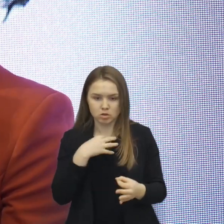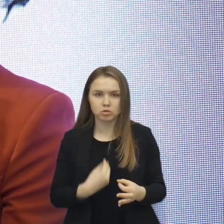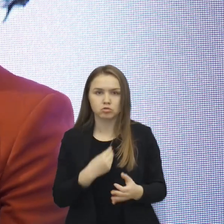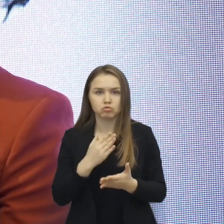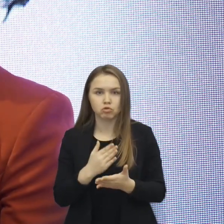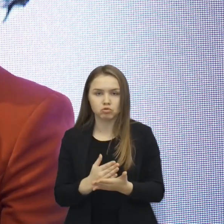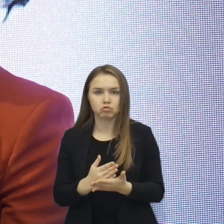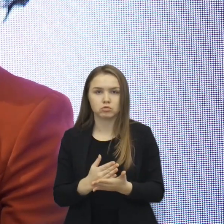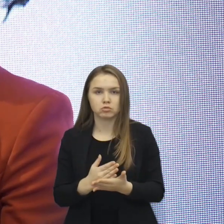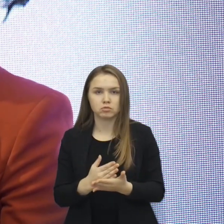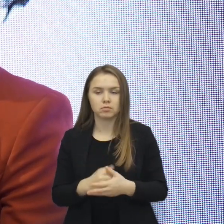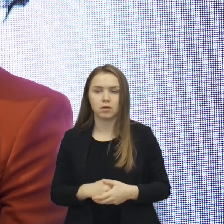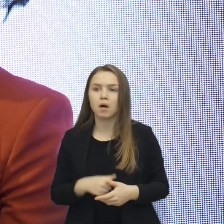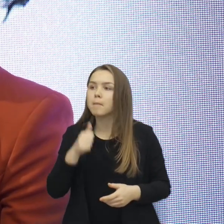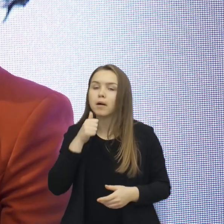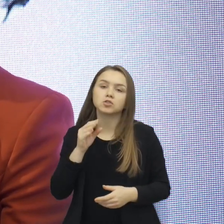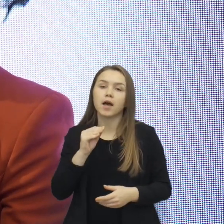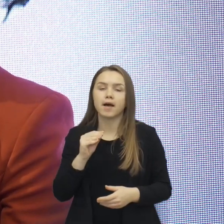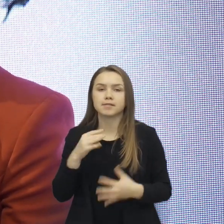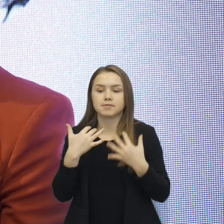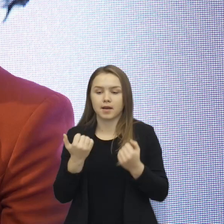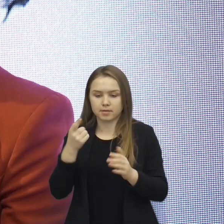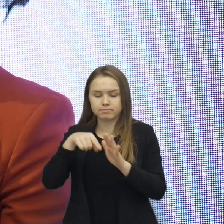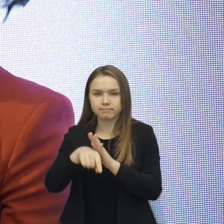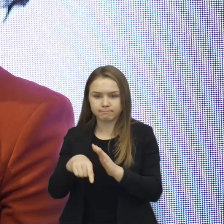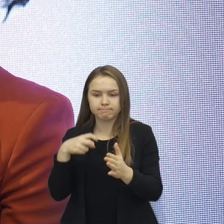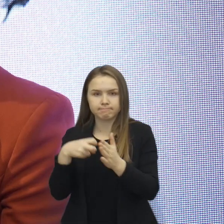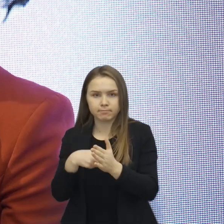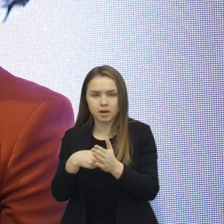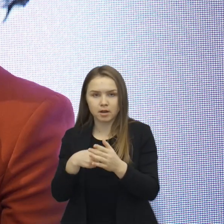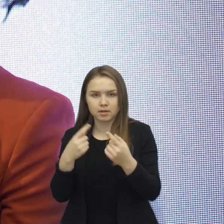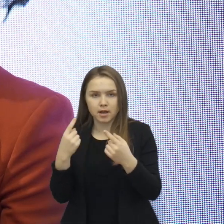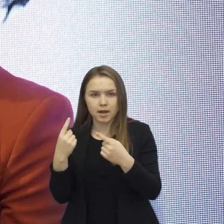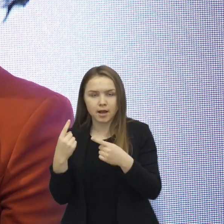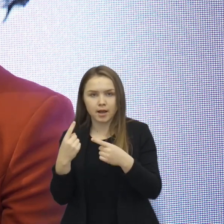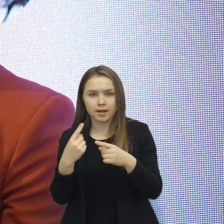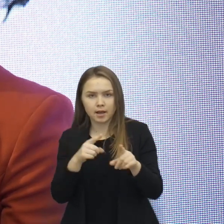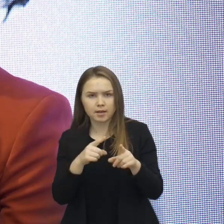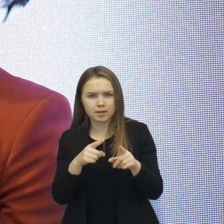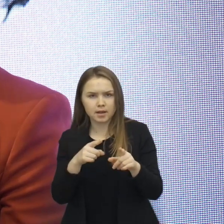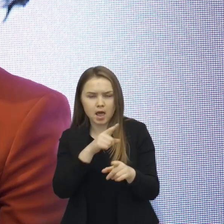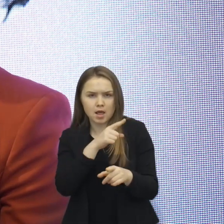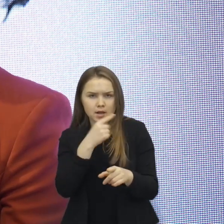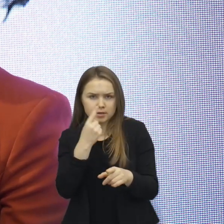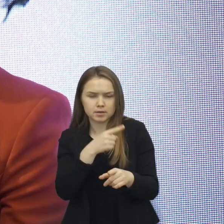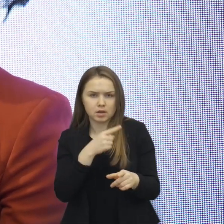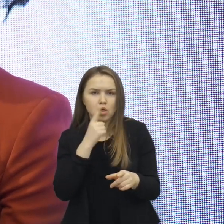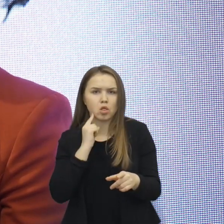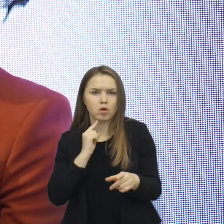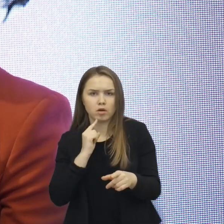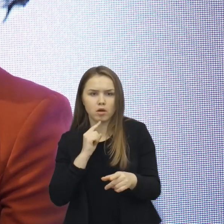per e-sveikatą aš registravausi pas gydytoją ir ėjau į kitą kliniką, nes buvo artimesnis laikas. Jie